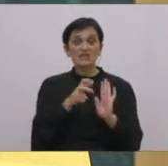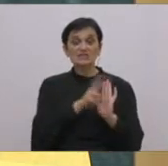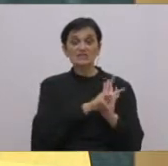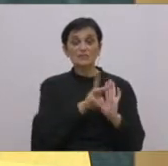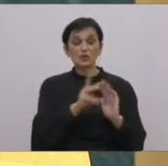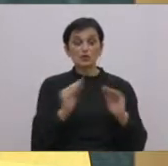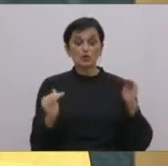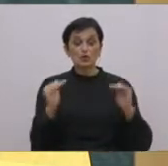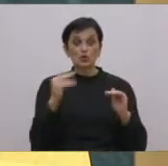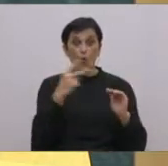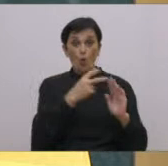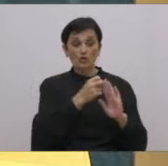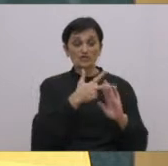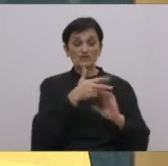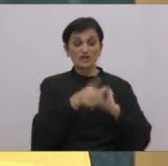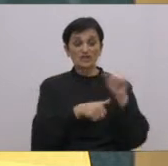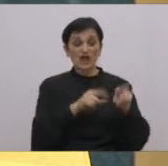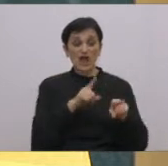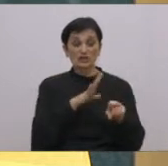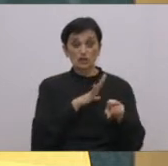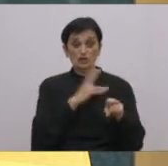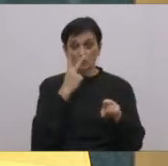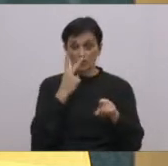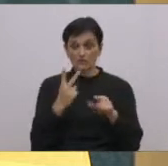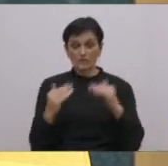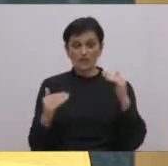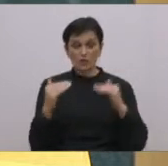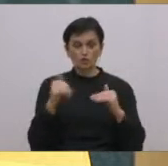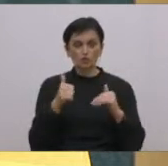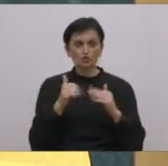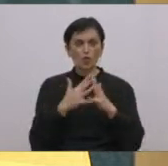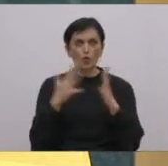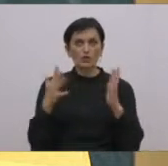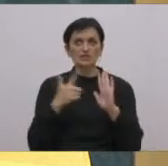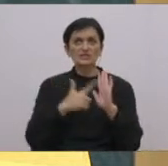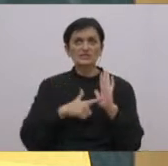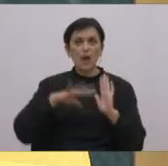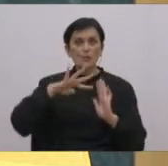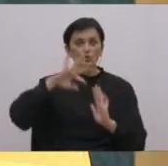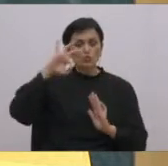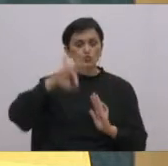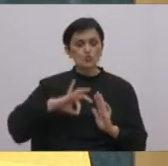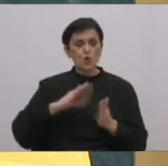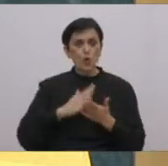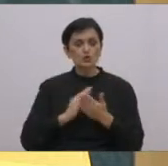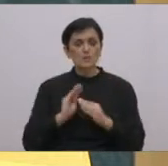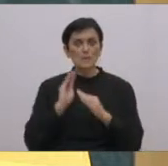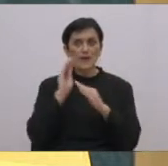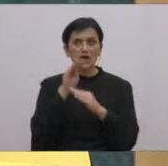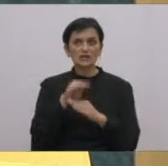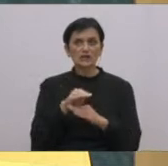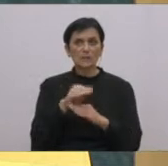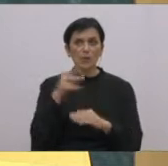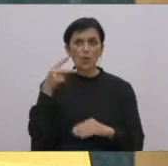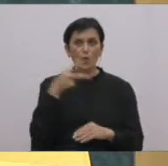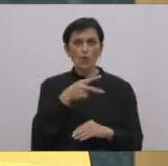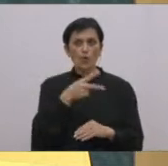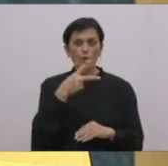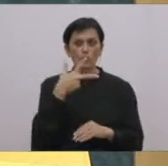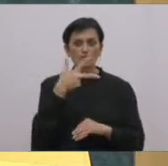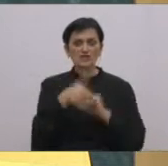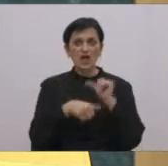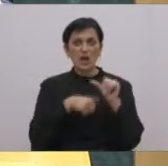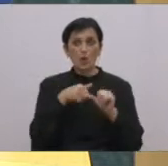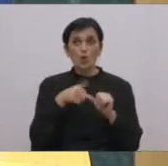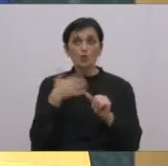შედარებით 2018 წელს რაც იყო ხედავ თქვენ რამხელა არის 74%-იანი არის მატება და 2023 წელს